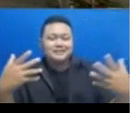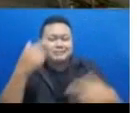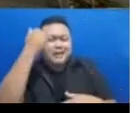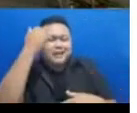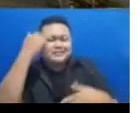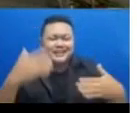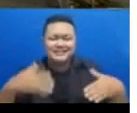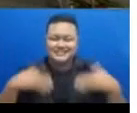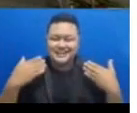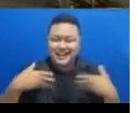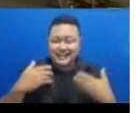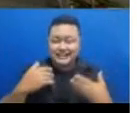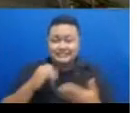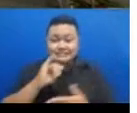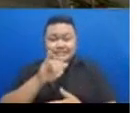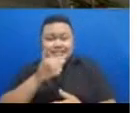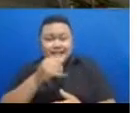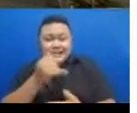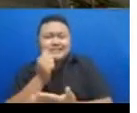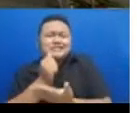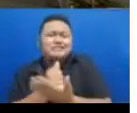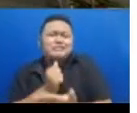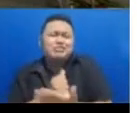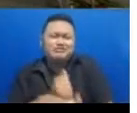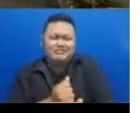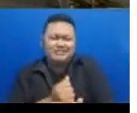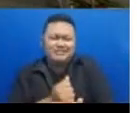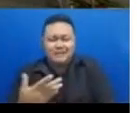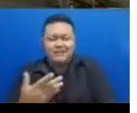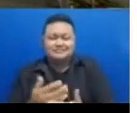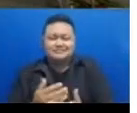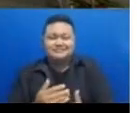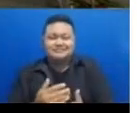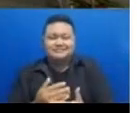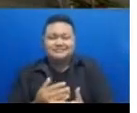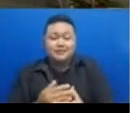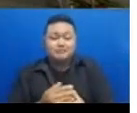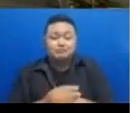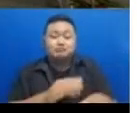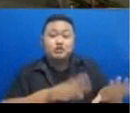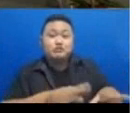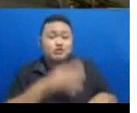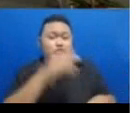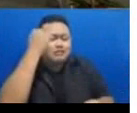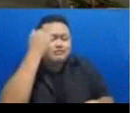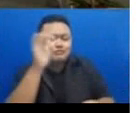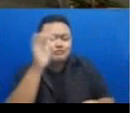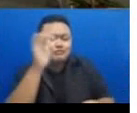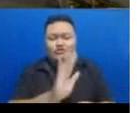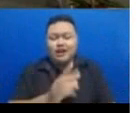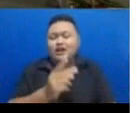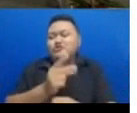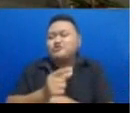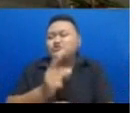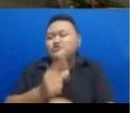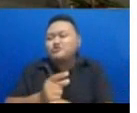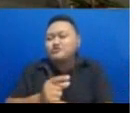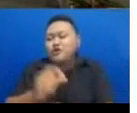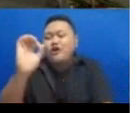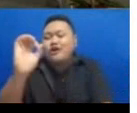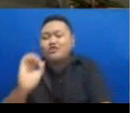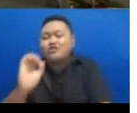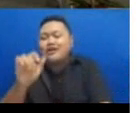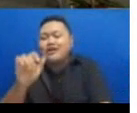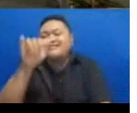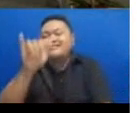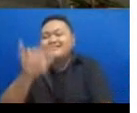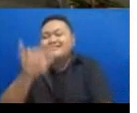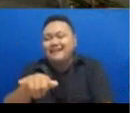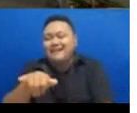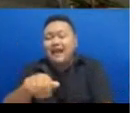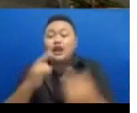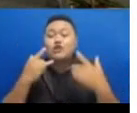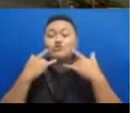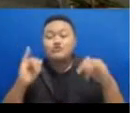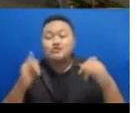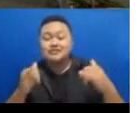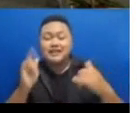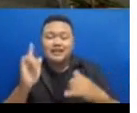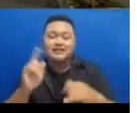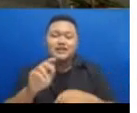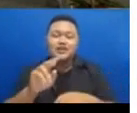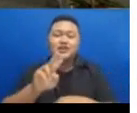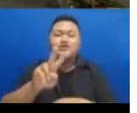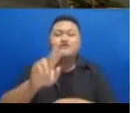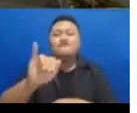sama-sama belajar, orang tua juga. Dan juga ada tips praktis bersama Firza Daud. Nah, yang spesial